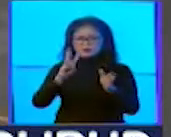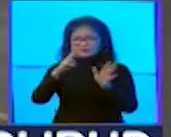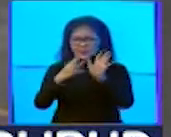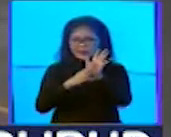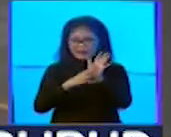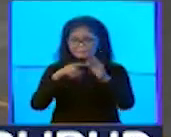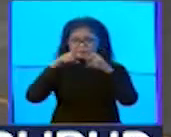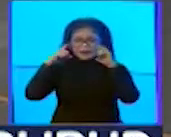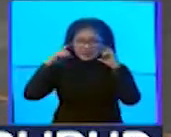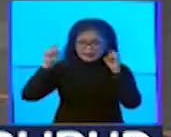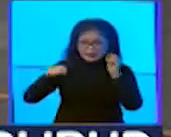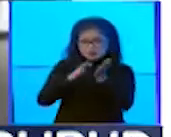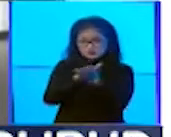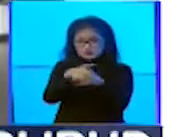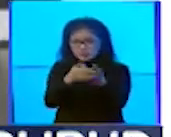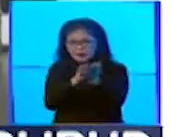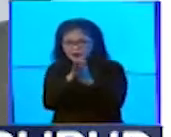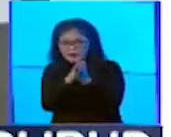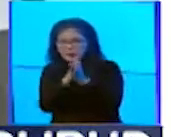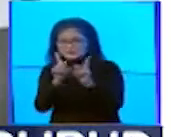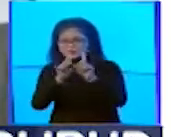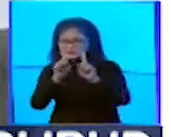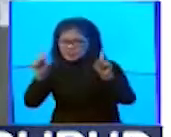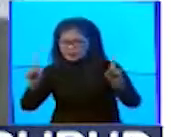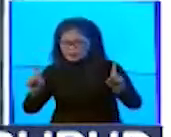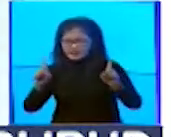mencuci tangan dengan sabun sesering mungkin, dan menjaga jarak.